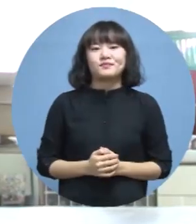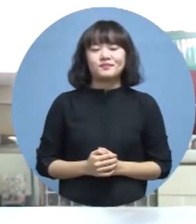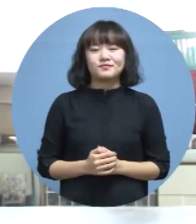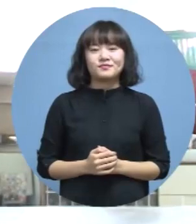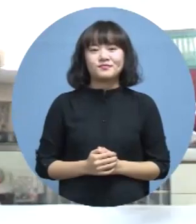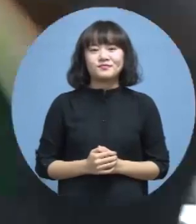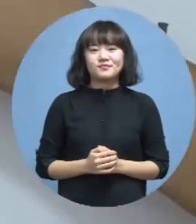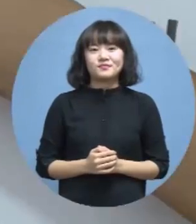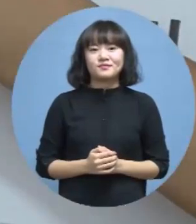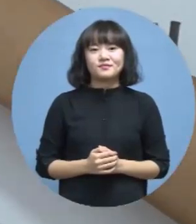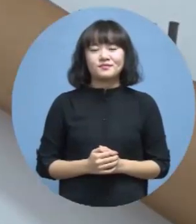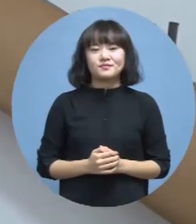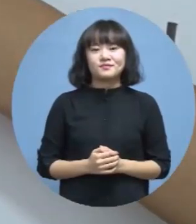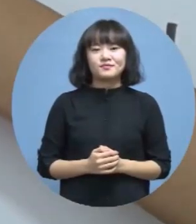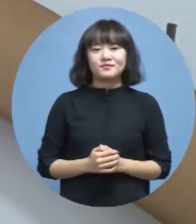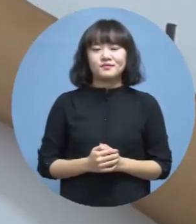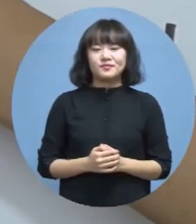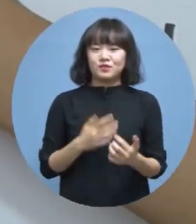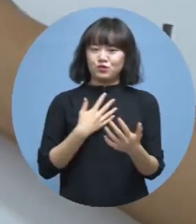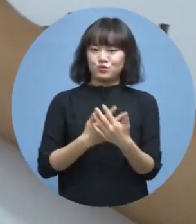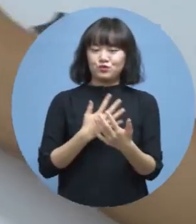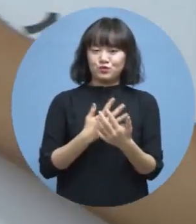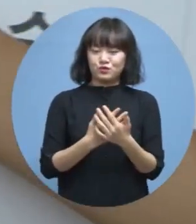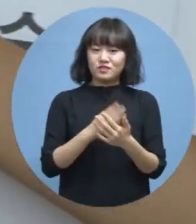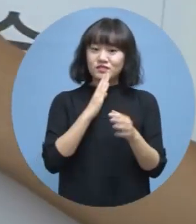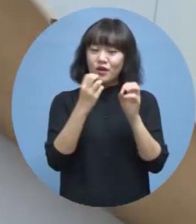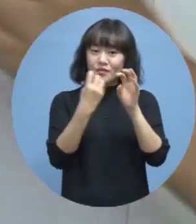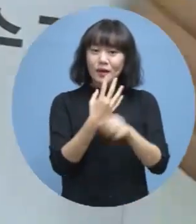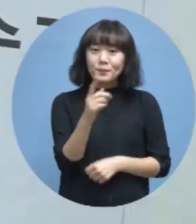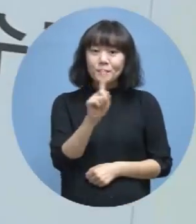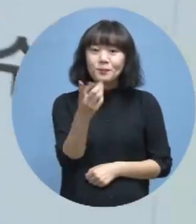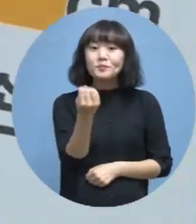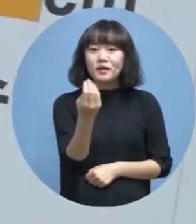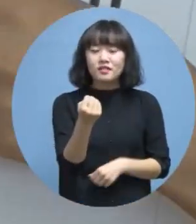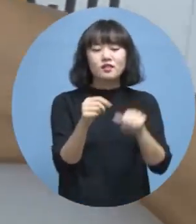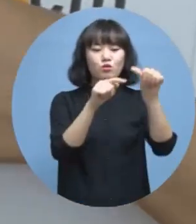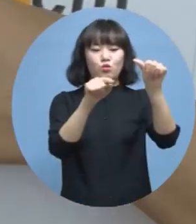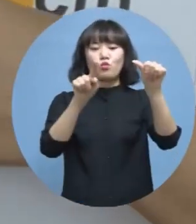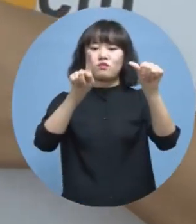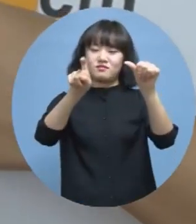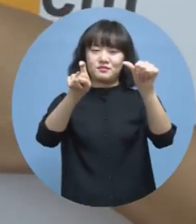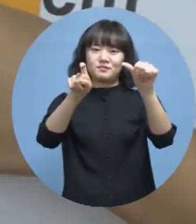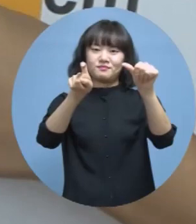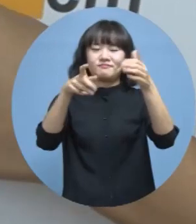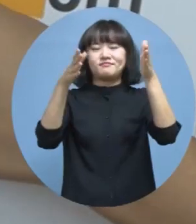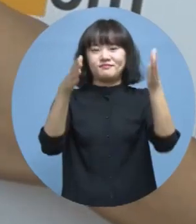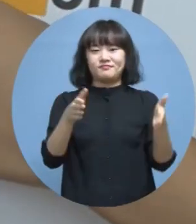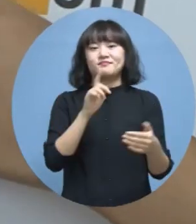대망의 정답 공개. 두구두구두구두구. 정답은 5에서